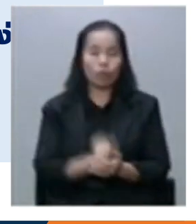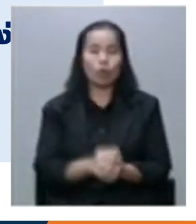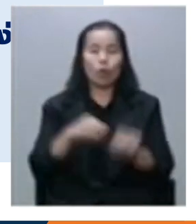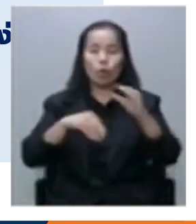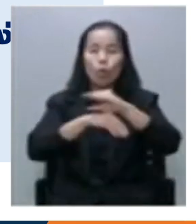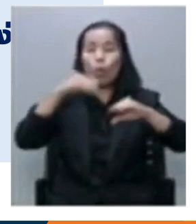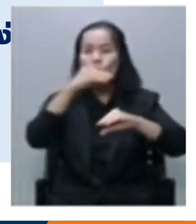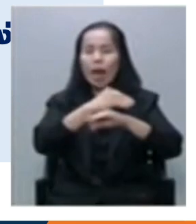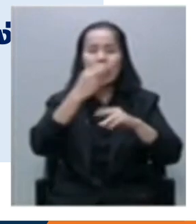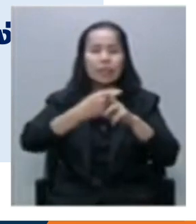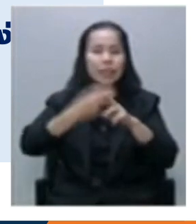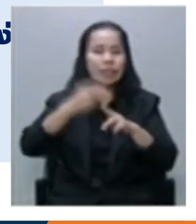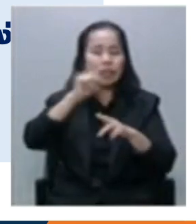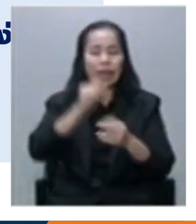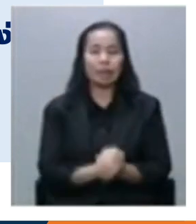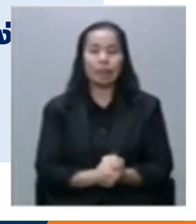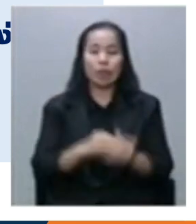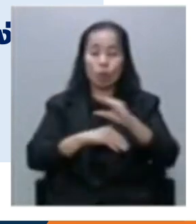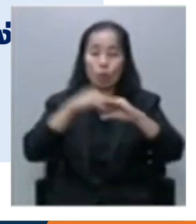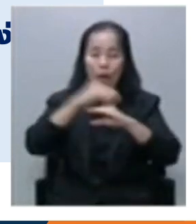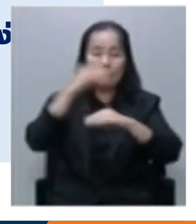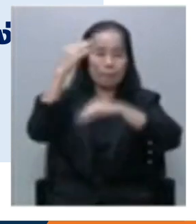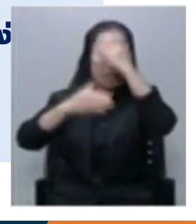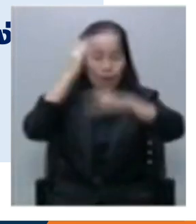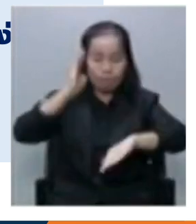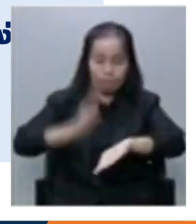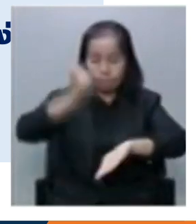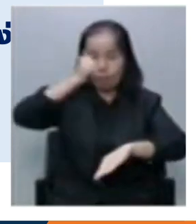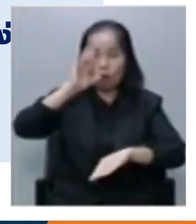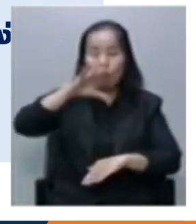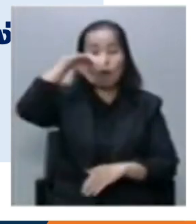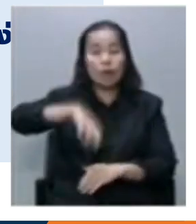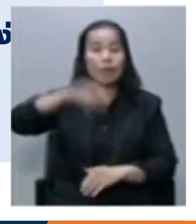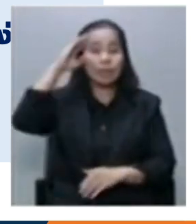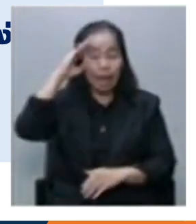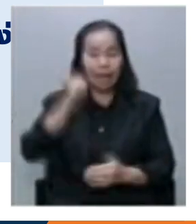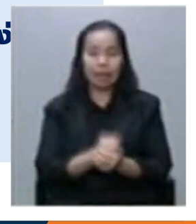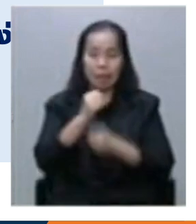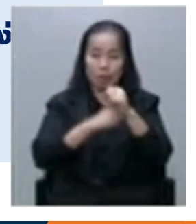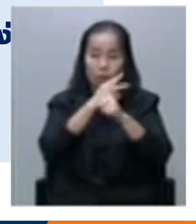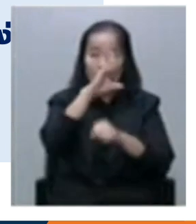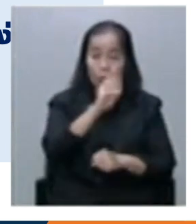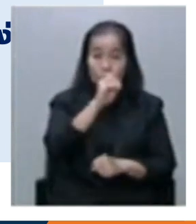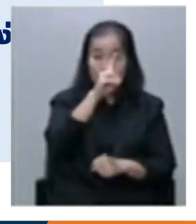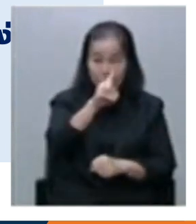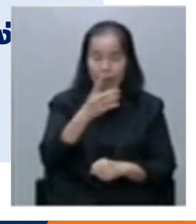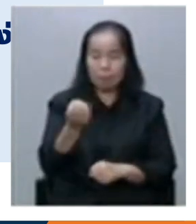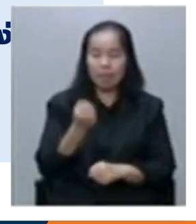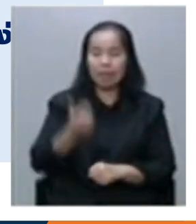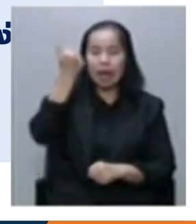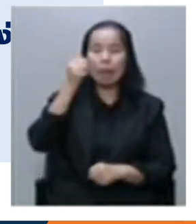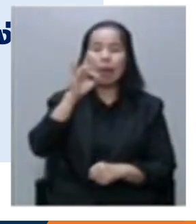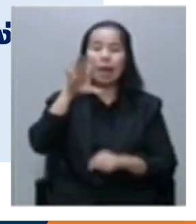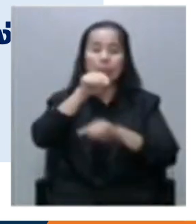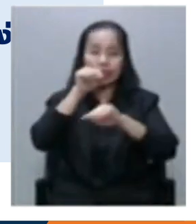การชื่อโครงการนี้เลยครับโครงการเดียวคือโครงการพัฒนาขีดความสามารถของกองทัพ61เบิกจ่ายได้เพียง 58% นะครับ62